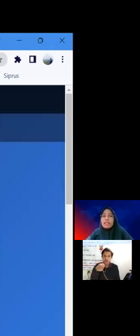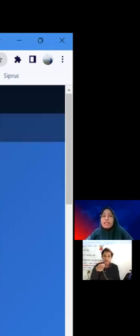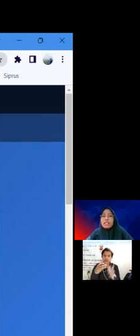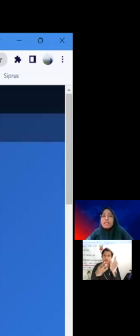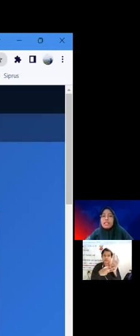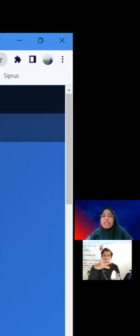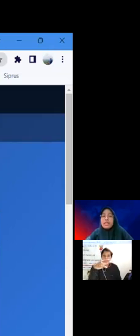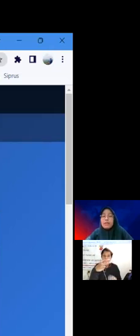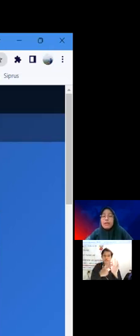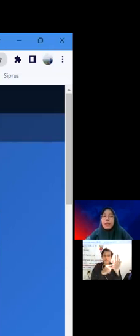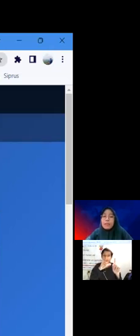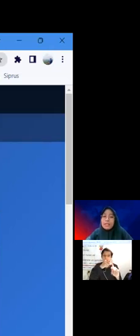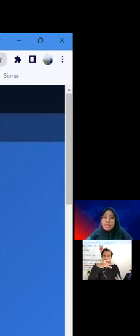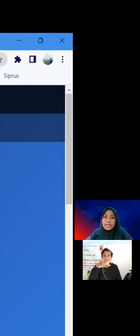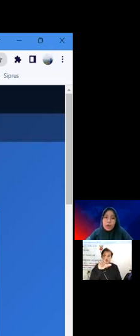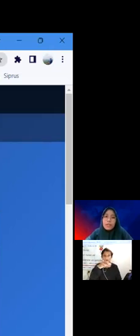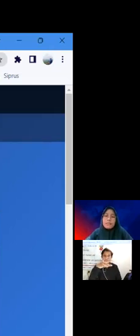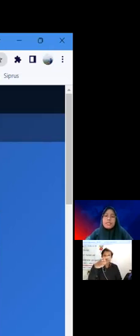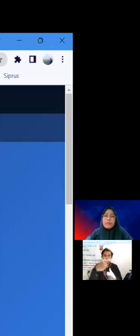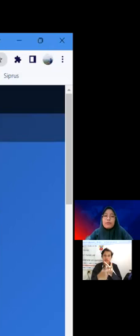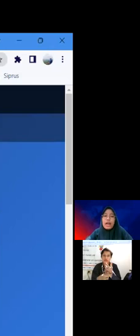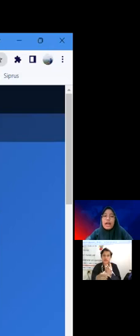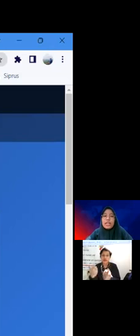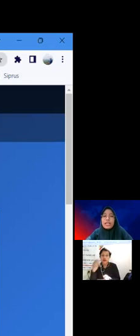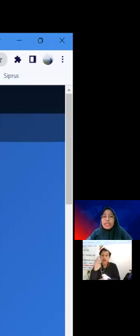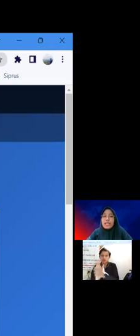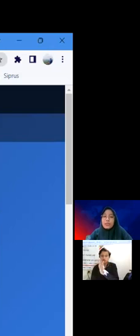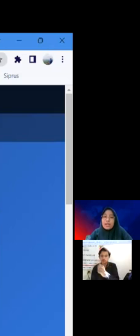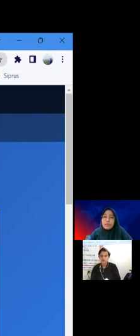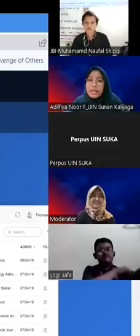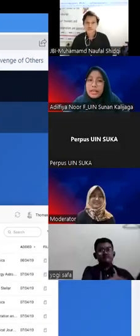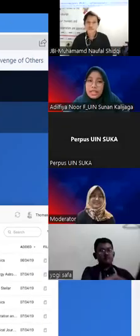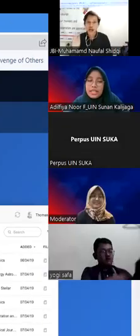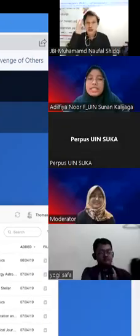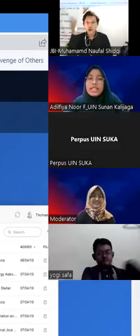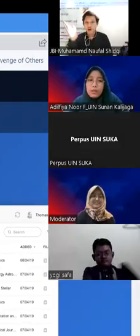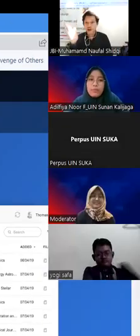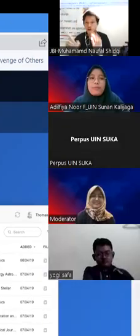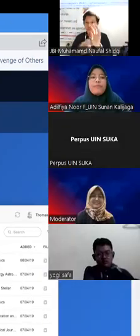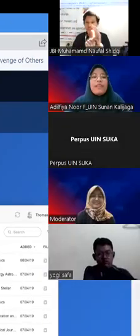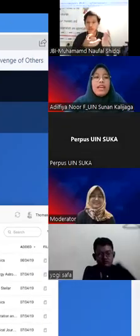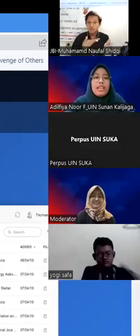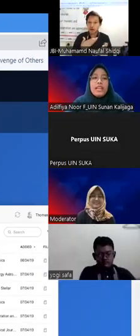misalkan ingin mendownload yang mendelay desktop nanti bisa menggunakan Link yang tadi sudah dibagikan